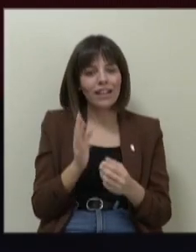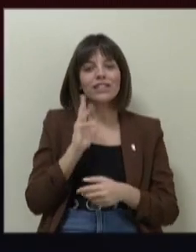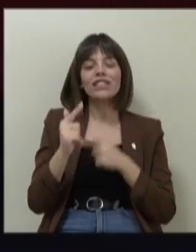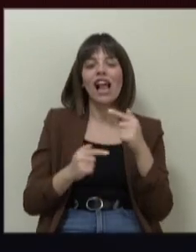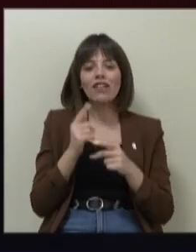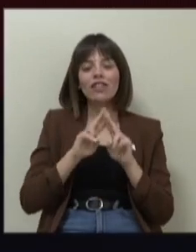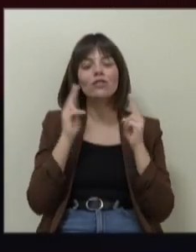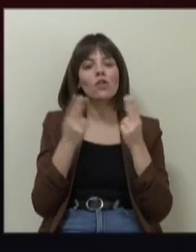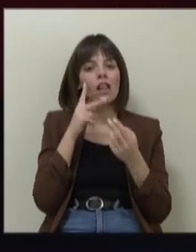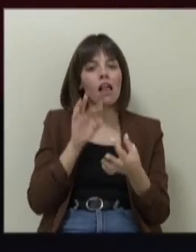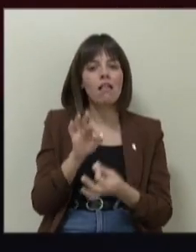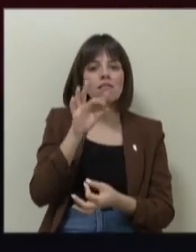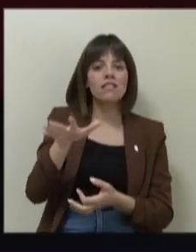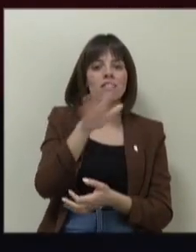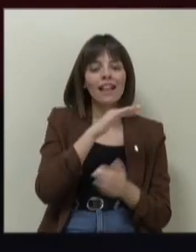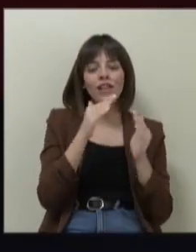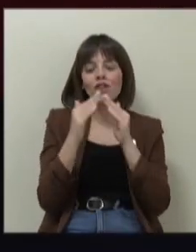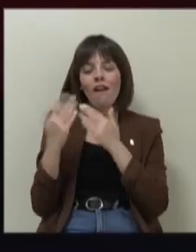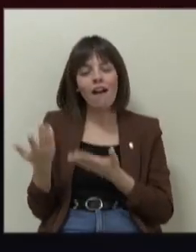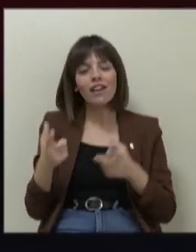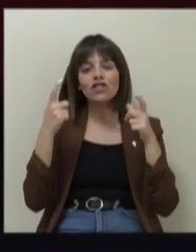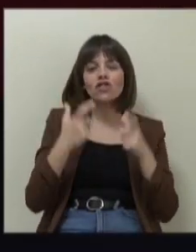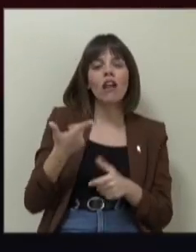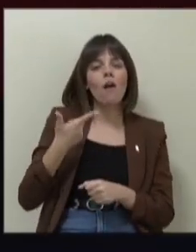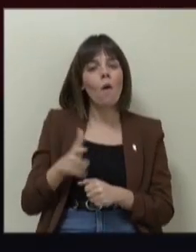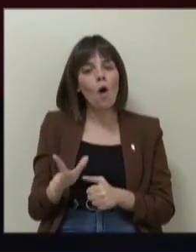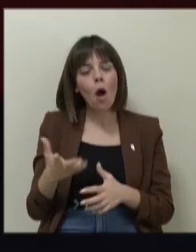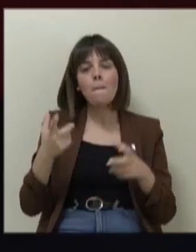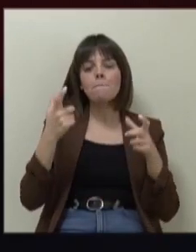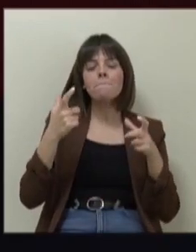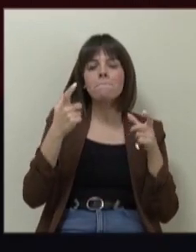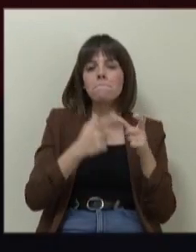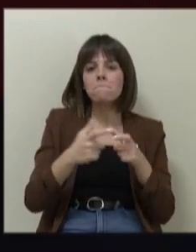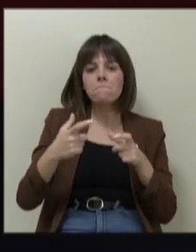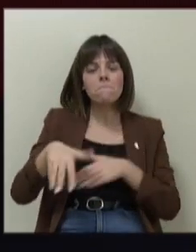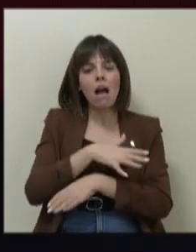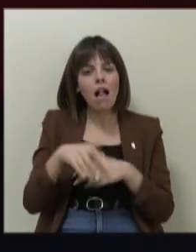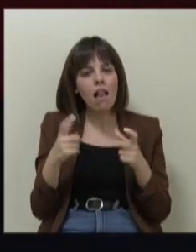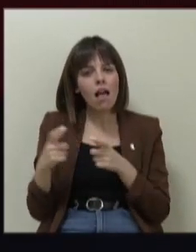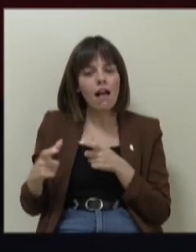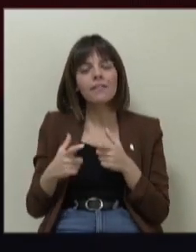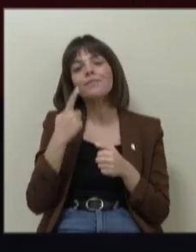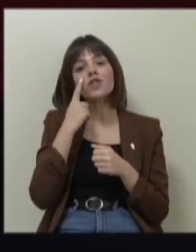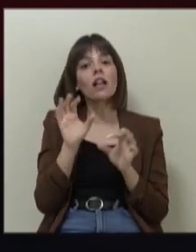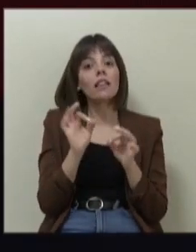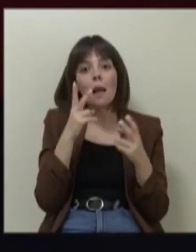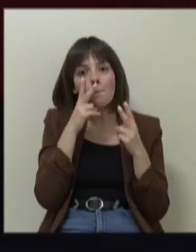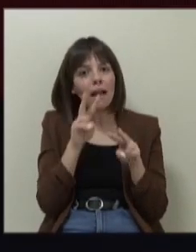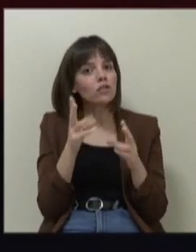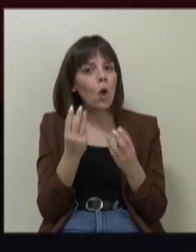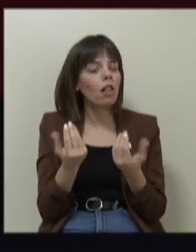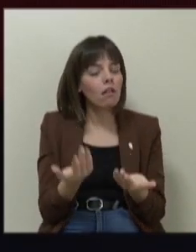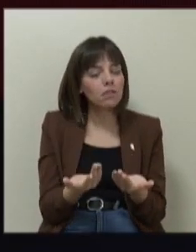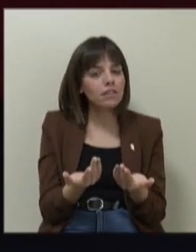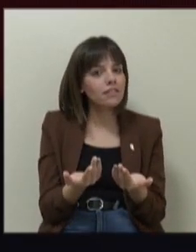dünyasında insanların yuvaları, şehirler, köyler, mahalleler neye benzeyebilir